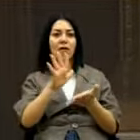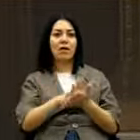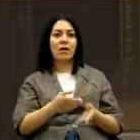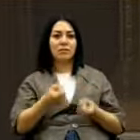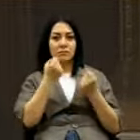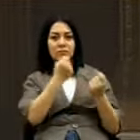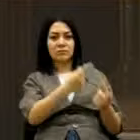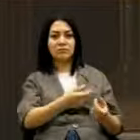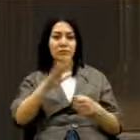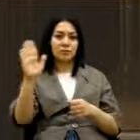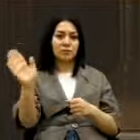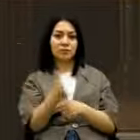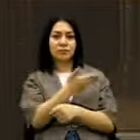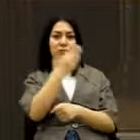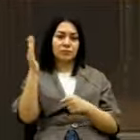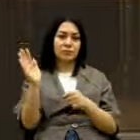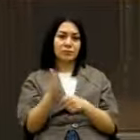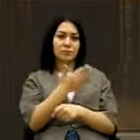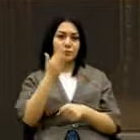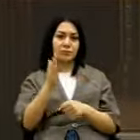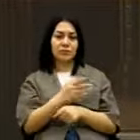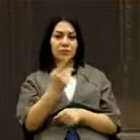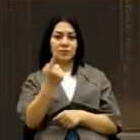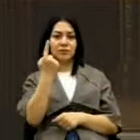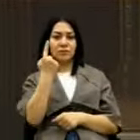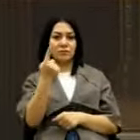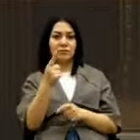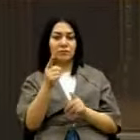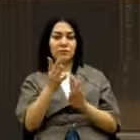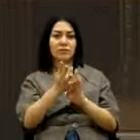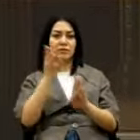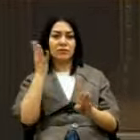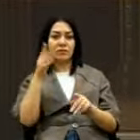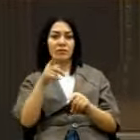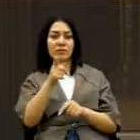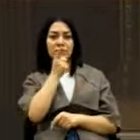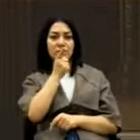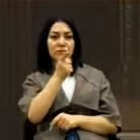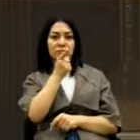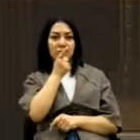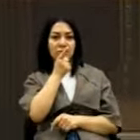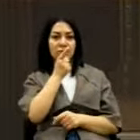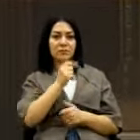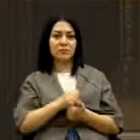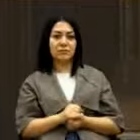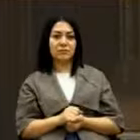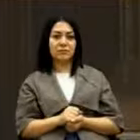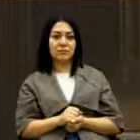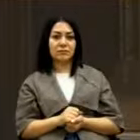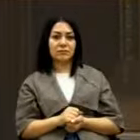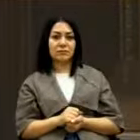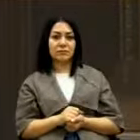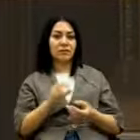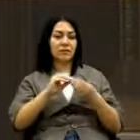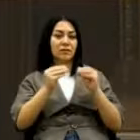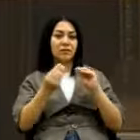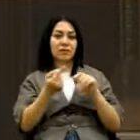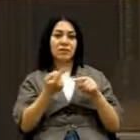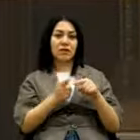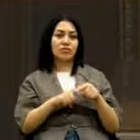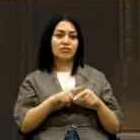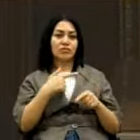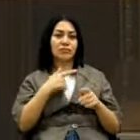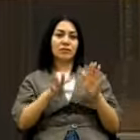և այս մեկը ևս հերթի մեջ է։ Խնդիրն այն չէ, թե մեր